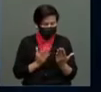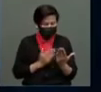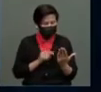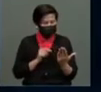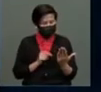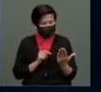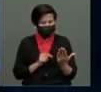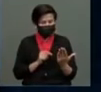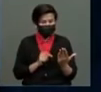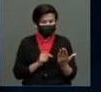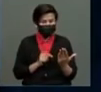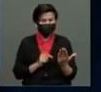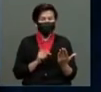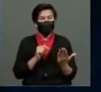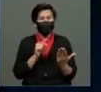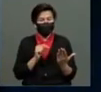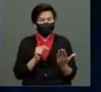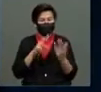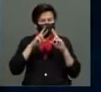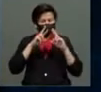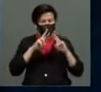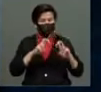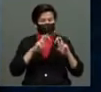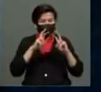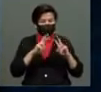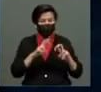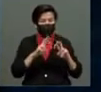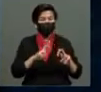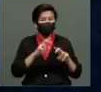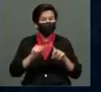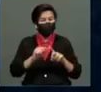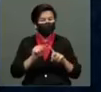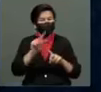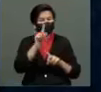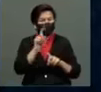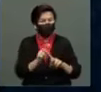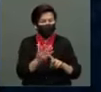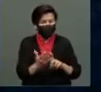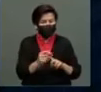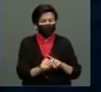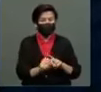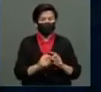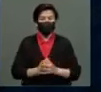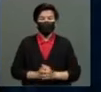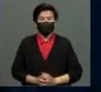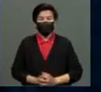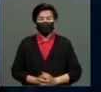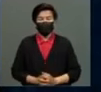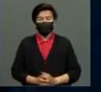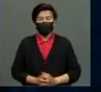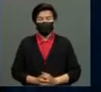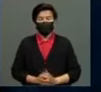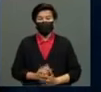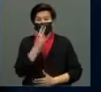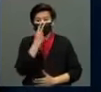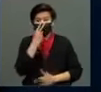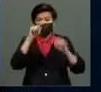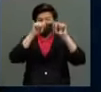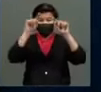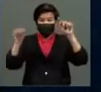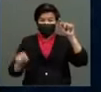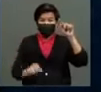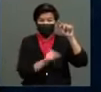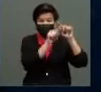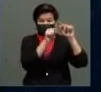เขาเรียกอะไรองค์ประกอบหรือความเสี่ยงอะไรต่างๆเป็นอย่างไรนะครับไปดูที่ตัวของกราฟวงกลมนั่นเลยนะ